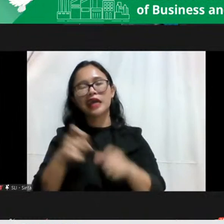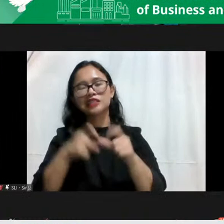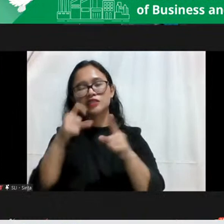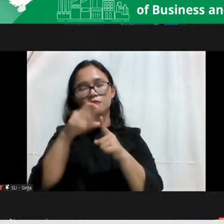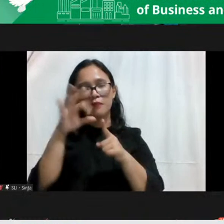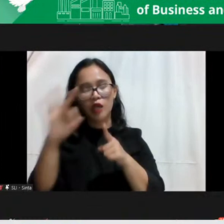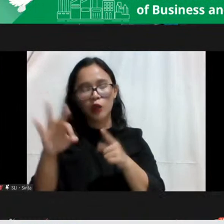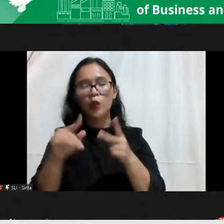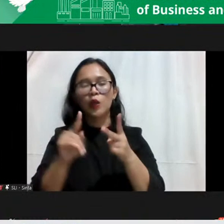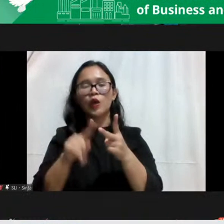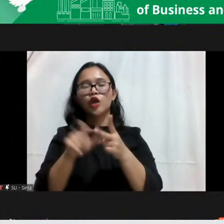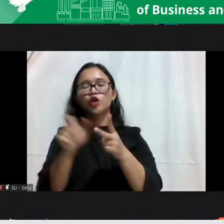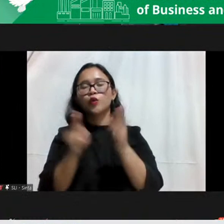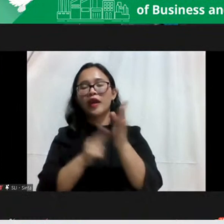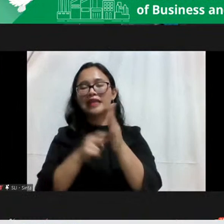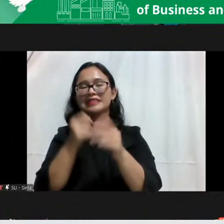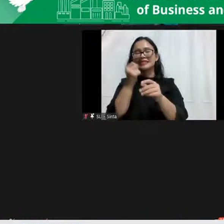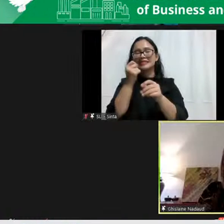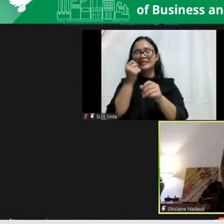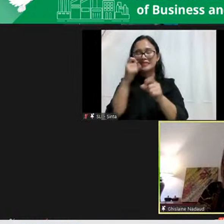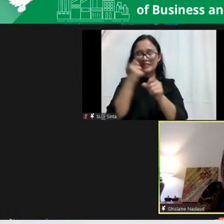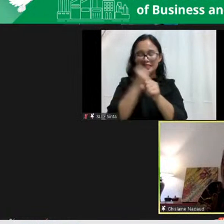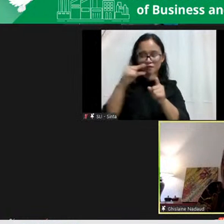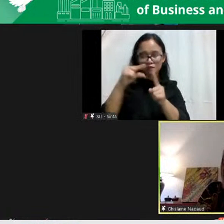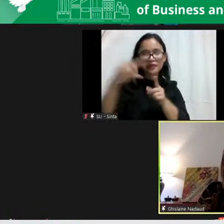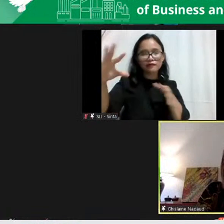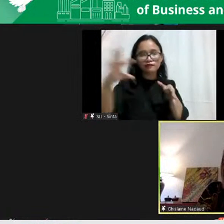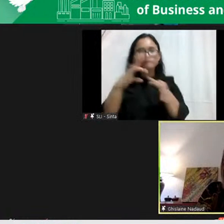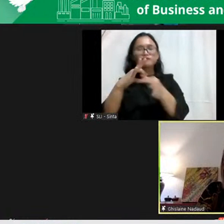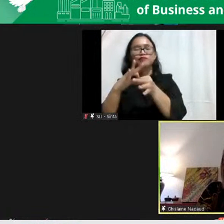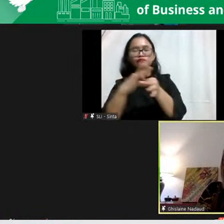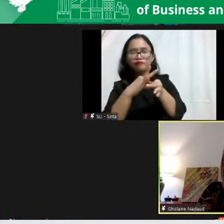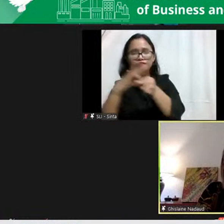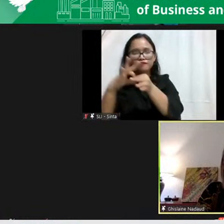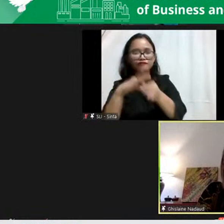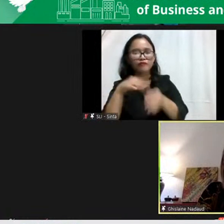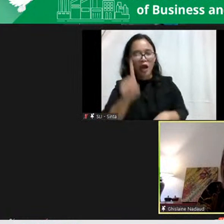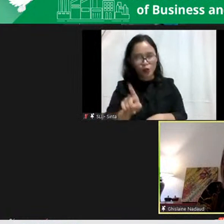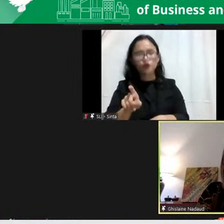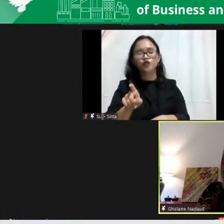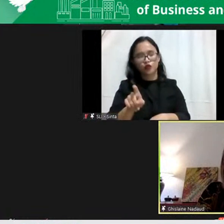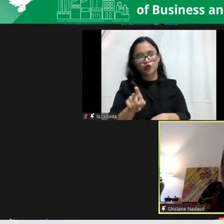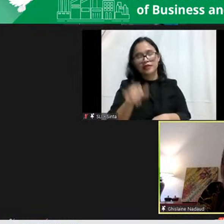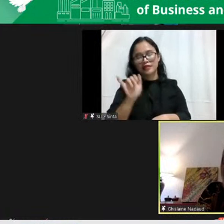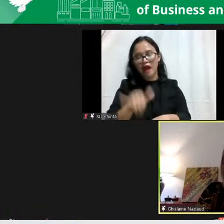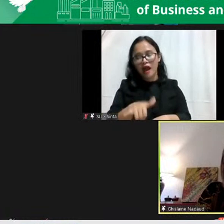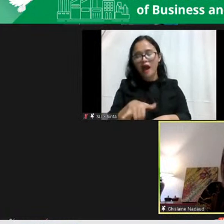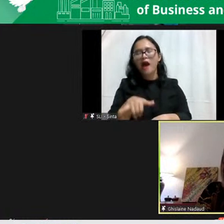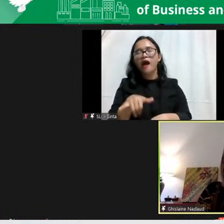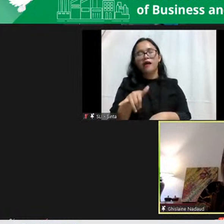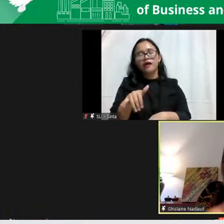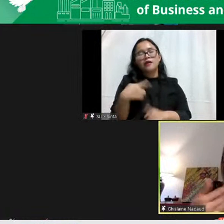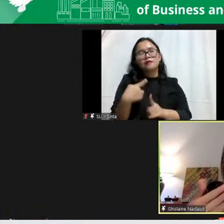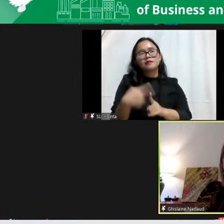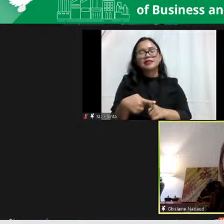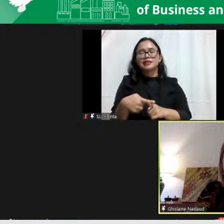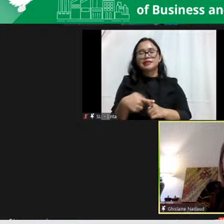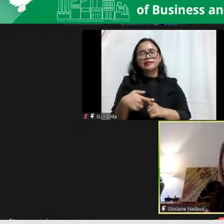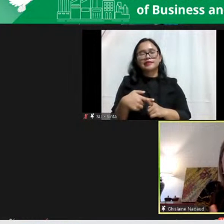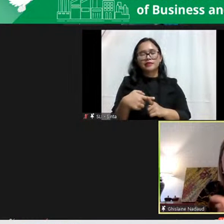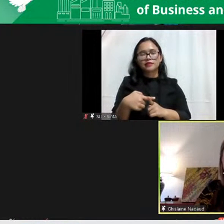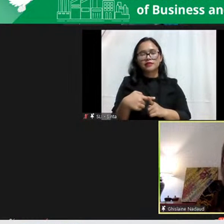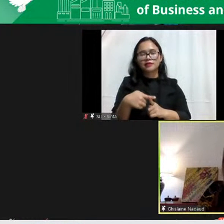UN guidingpl dan seperti yang sudah disebutkan sebelumnya kriteria HAM yang ada di dalam